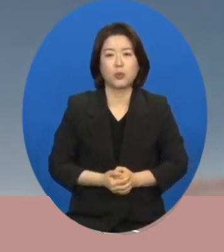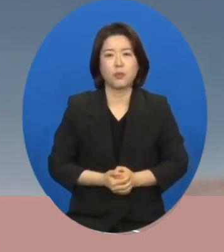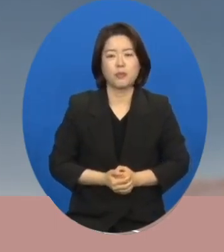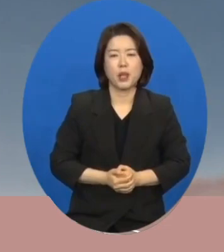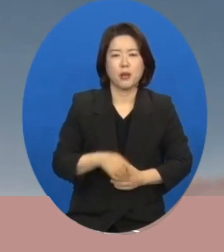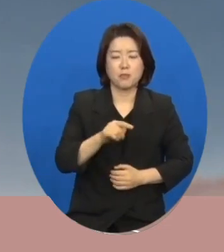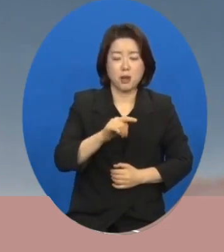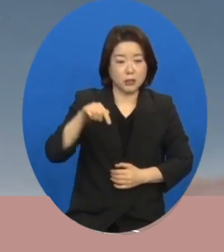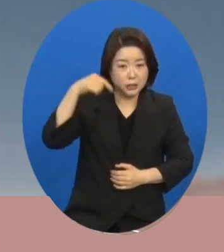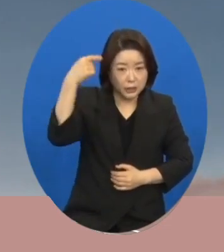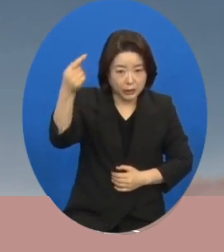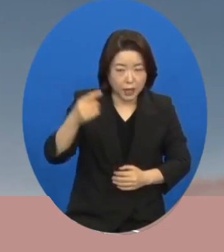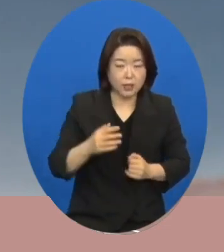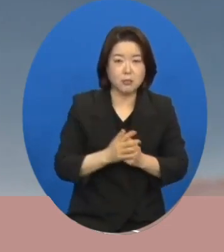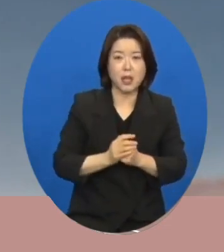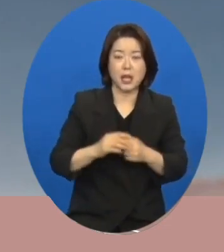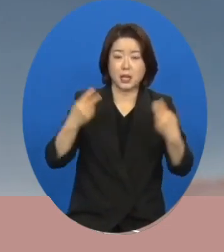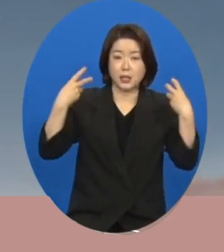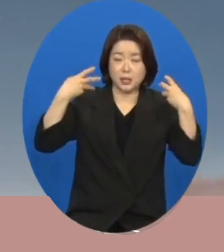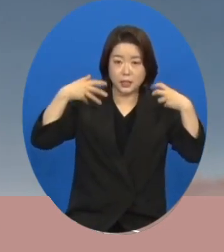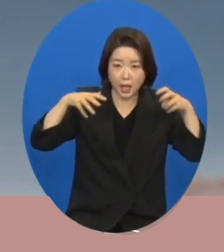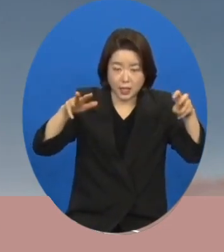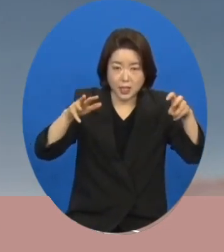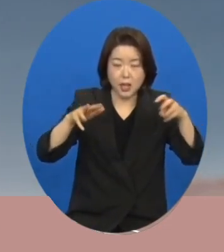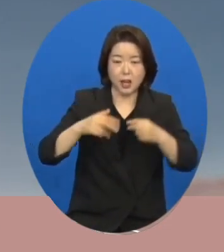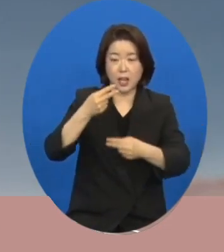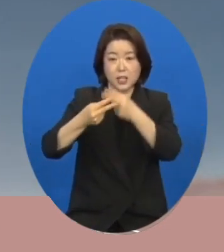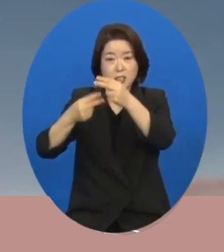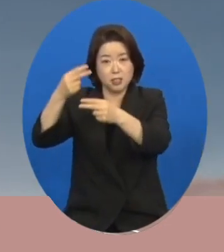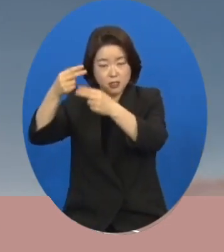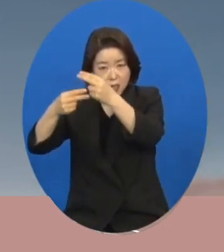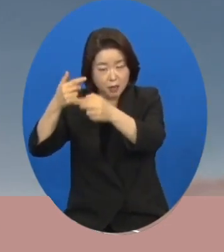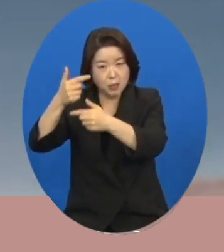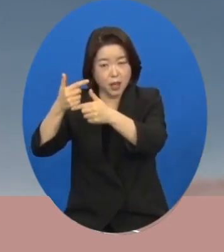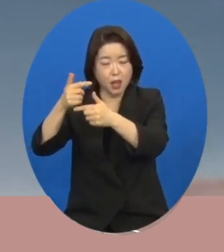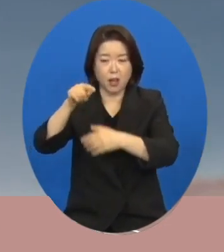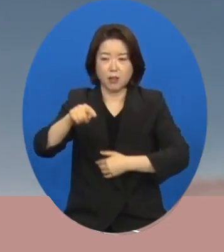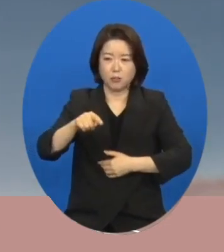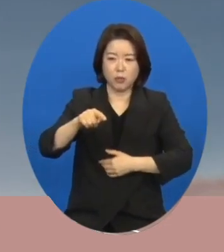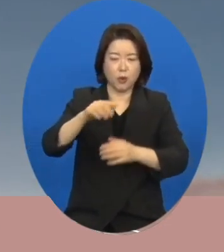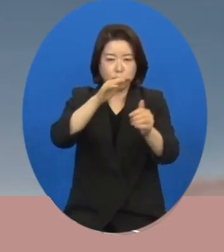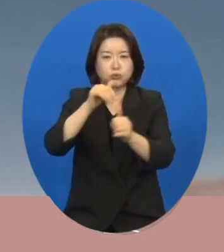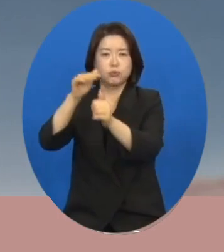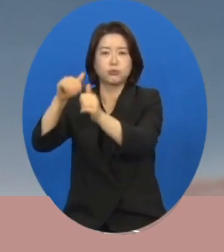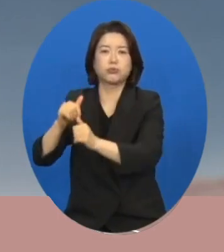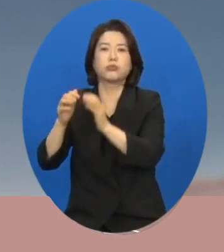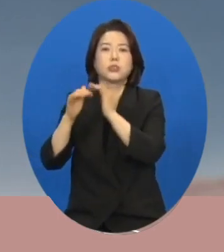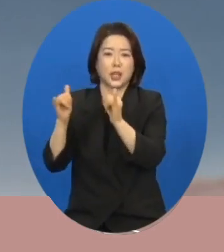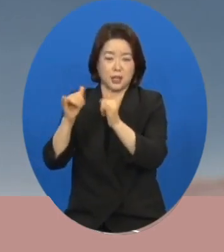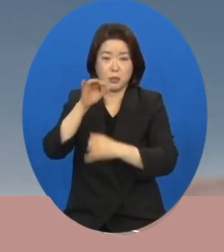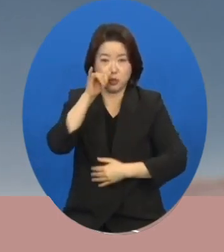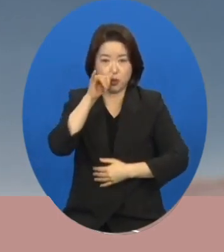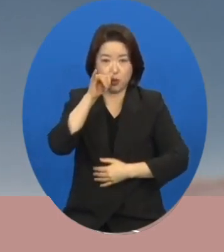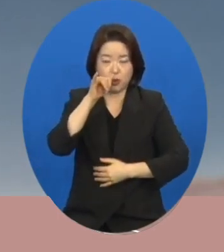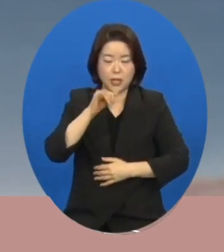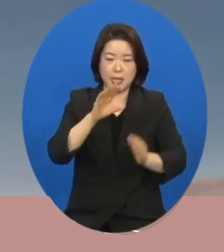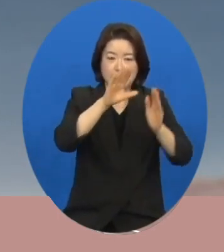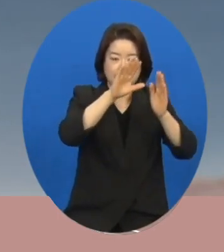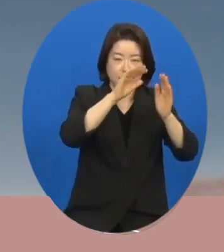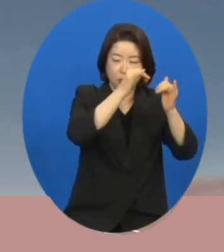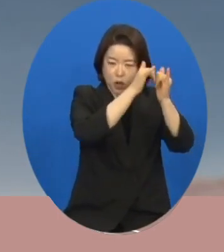에스라와 느헤미야를 하나님이 사용하십니다 그러니까 전환 시점이 하나님이 반드시 쓰시는 사람들이 있어요 저는 여러분들이